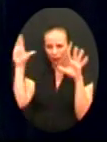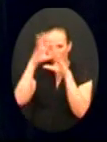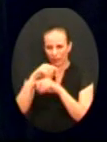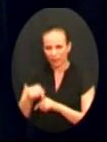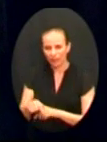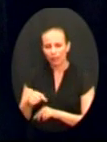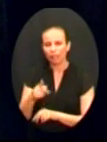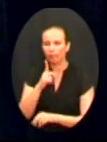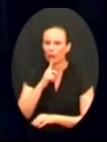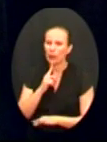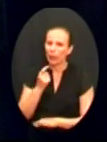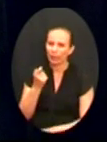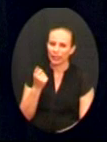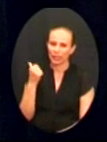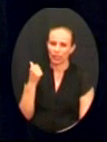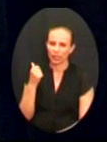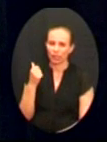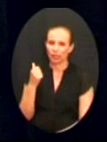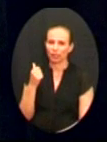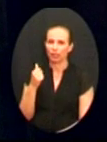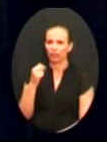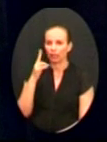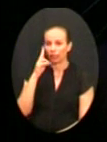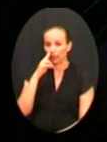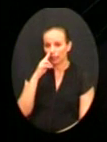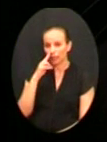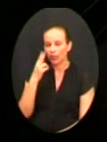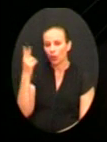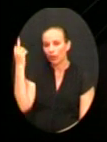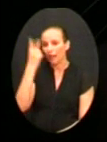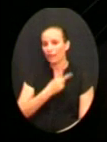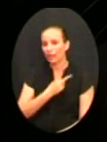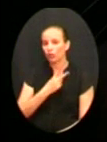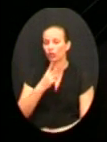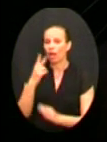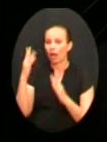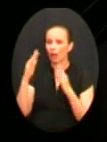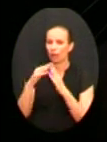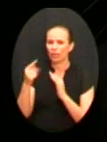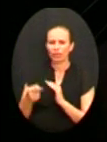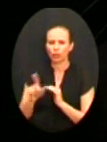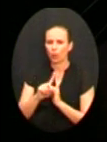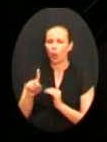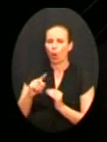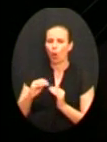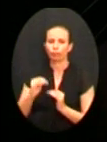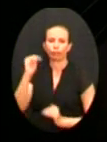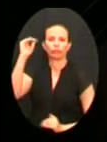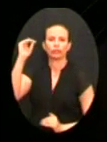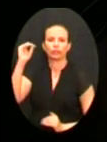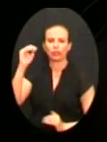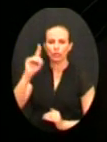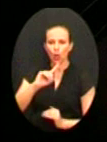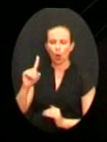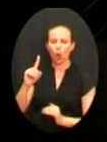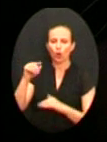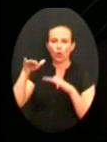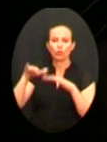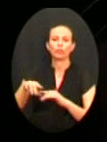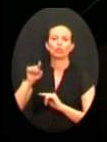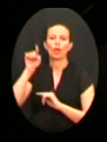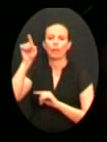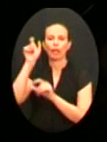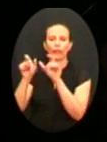רק כדי לטעום קצת ולצאת לחזור, להבין שהבית הזה הוא לא מורם מהעם, הוא לא בונקר שיושבים שם